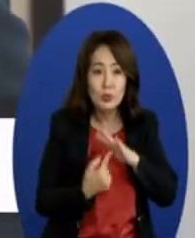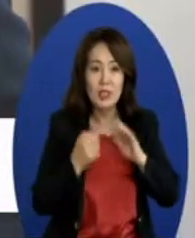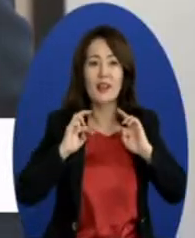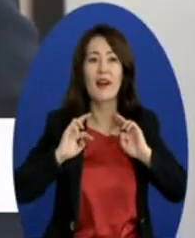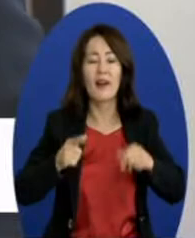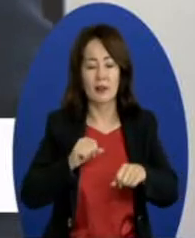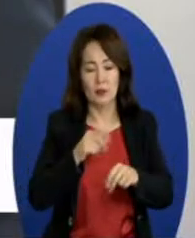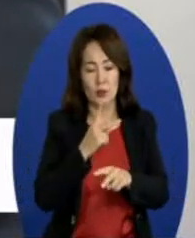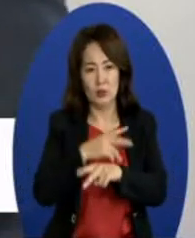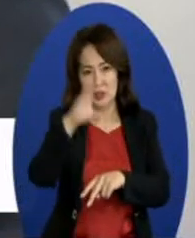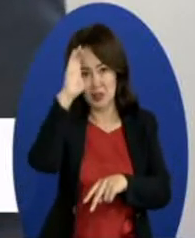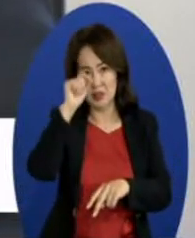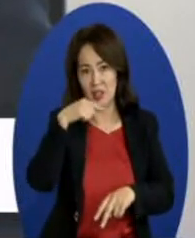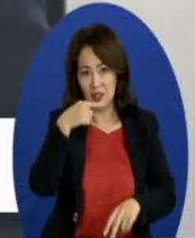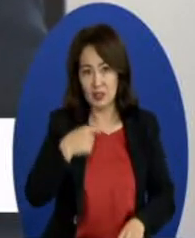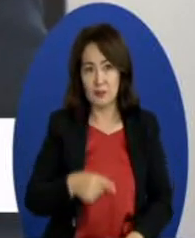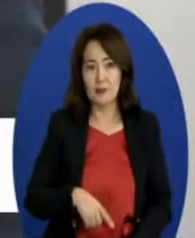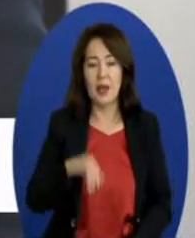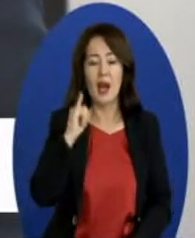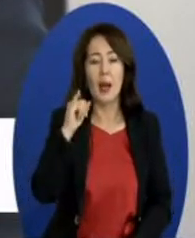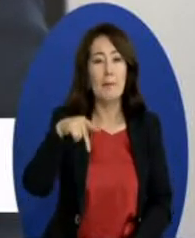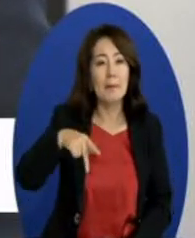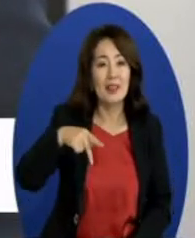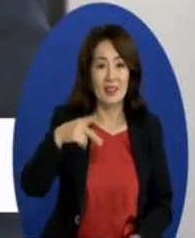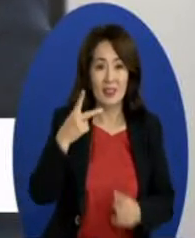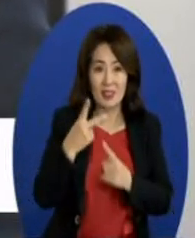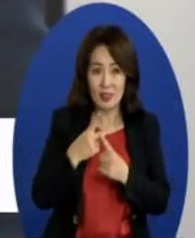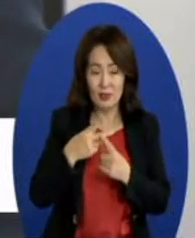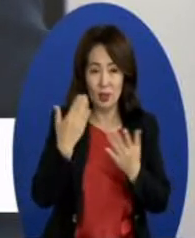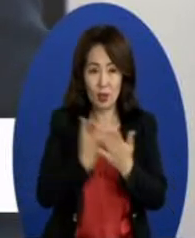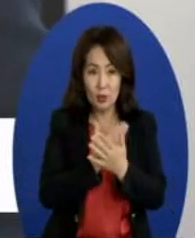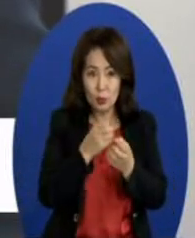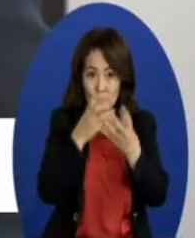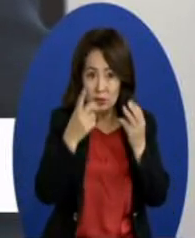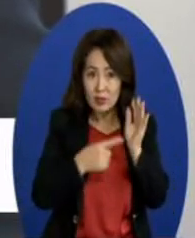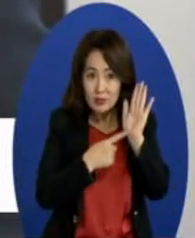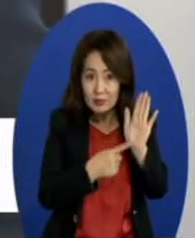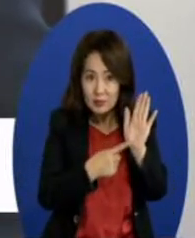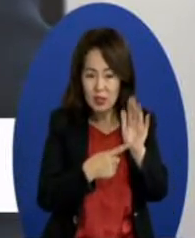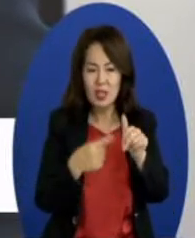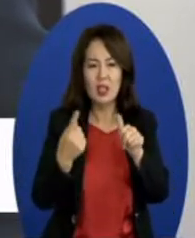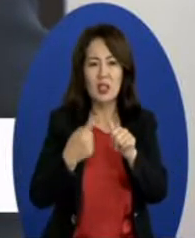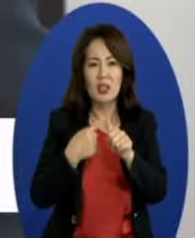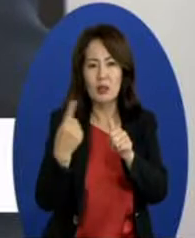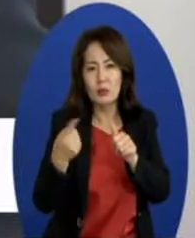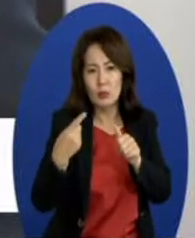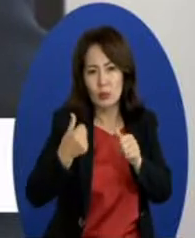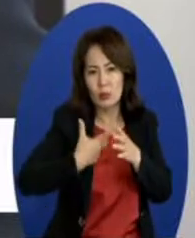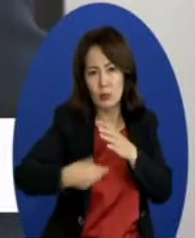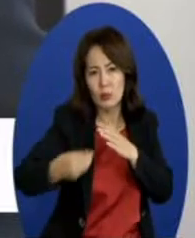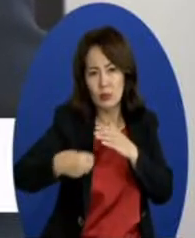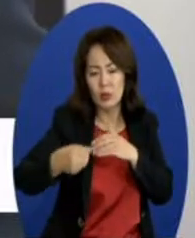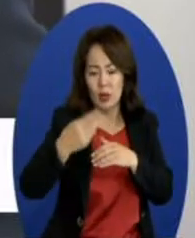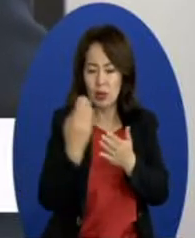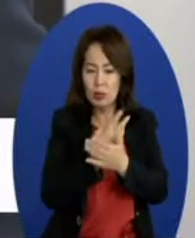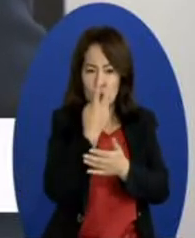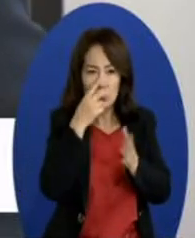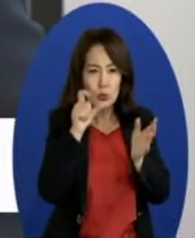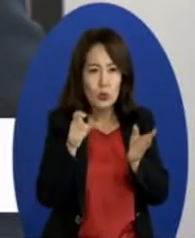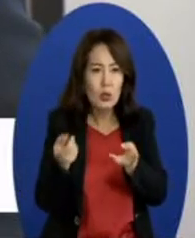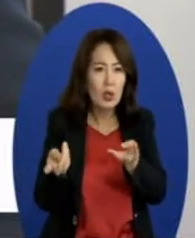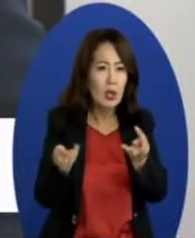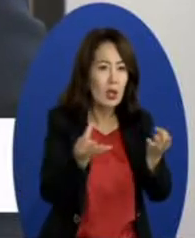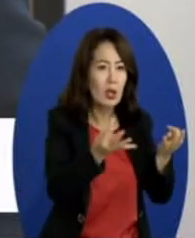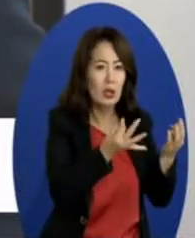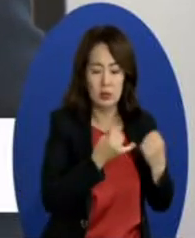хэлж байна. IP телевизэд киногоо өгсөн уран бүтээлчид ямар тоолуураар хэн киногоо чинь хичнээн одоо үзэж байгаа